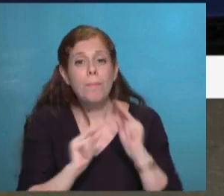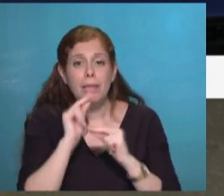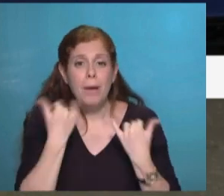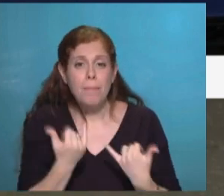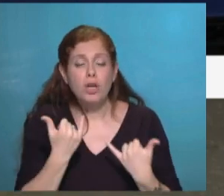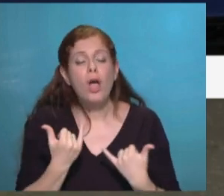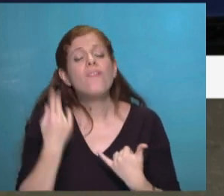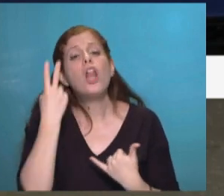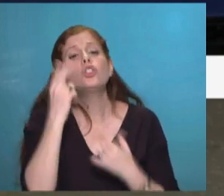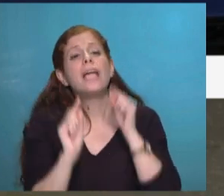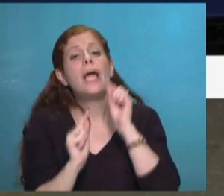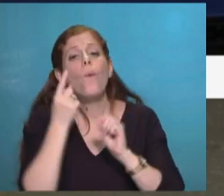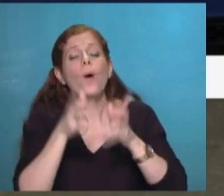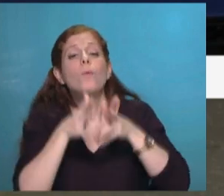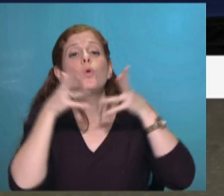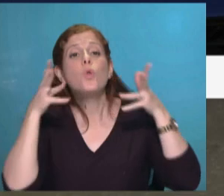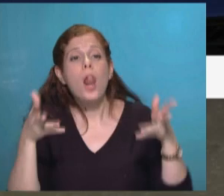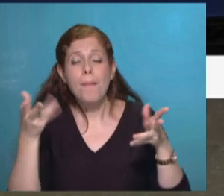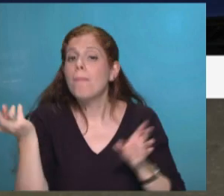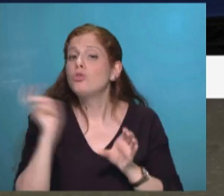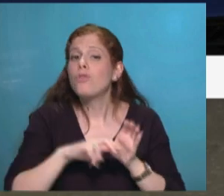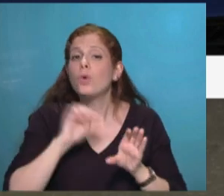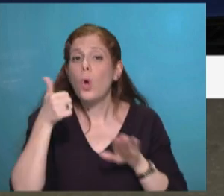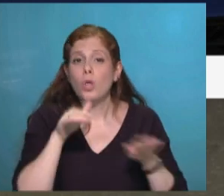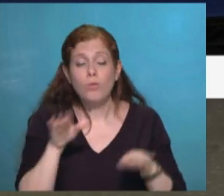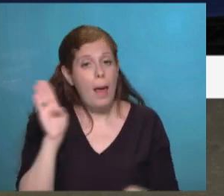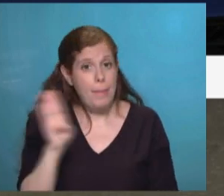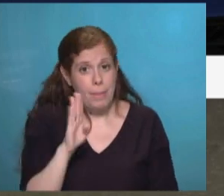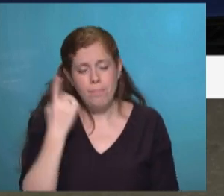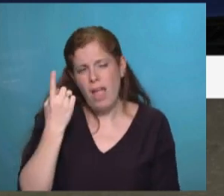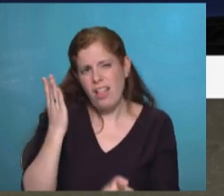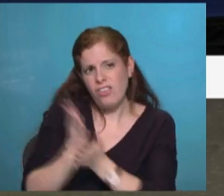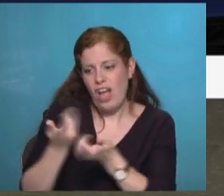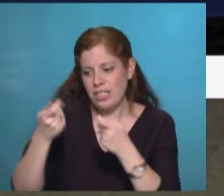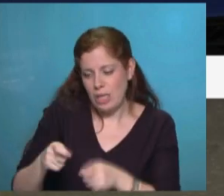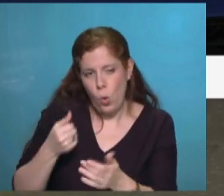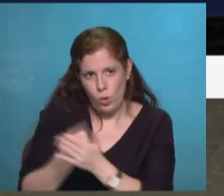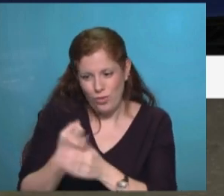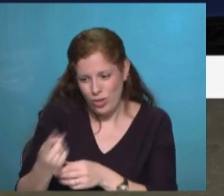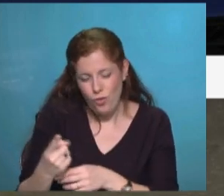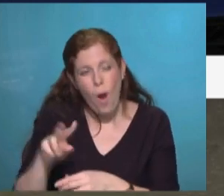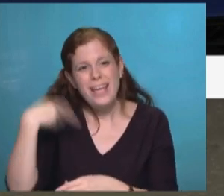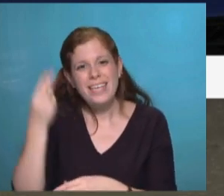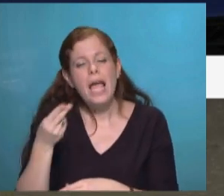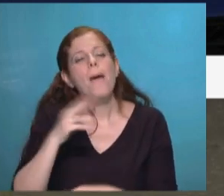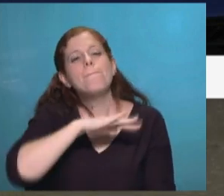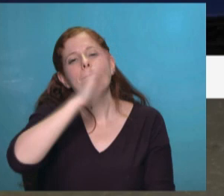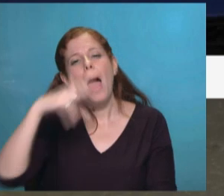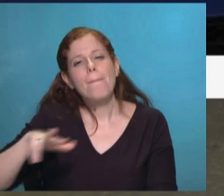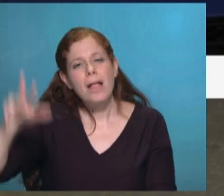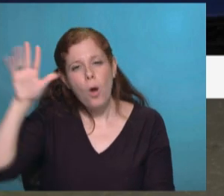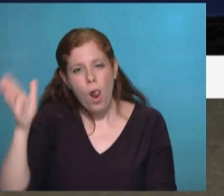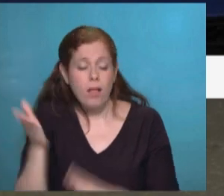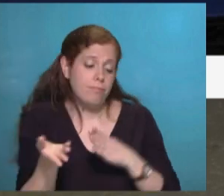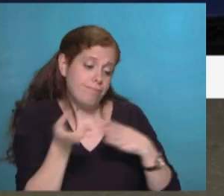על שני אירועים גדולים מאוד בהשתתפות ראש הממשלה נתניהו. אחד סגור כבר לסוף השבוע, צפוי להתקיים ברמת הגולן, ואחד